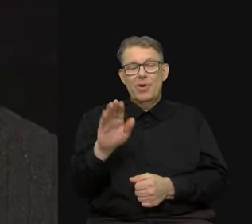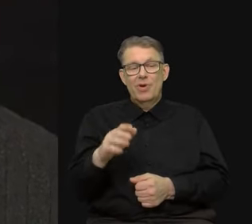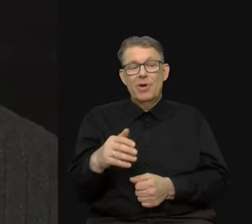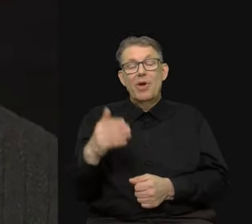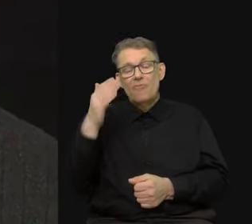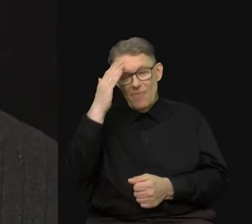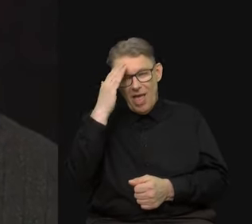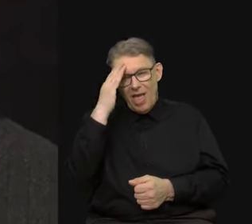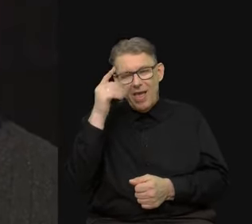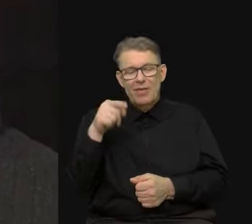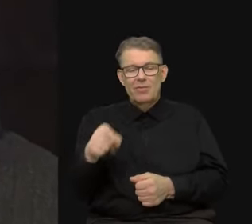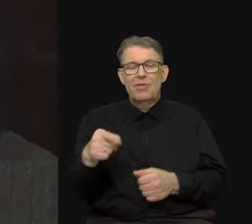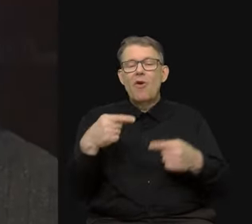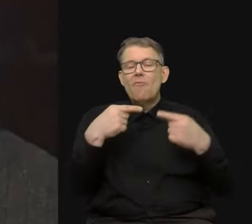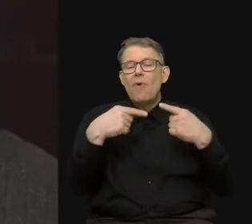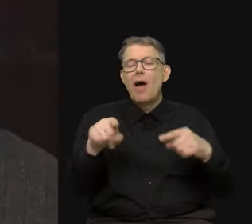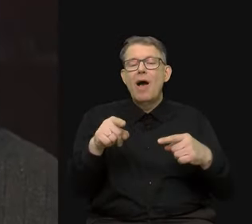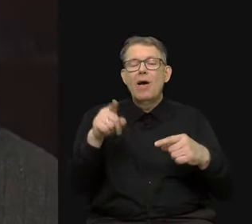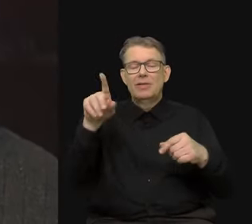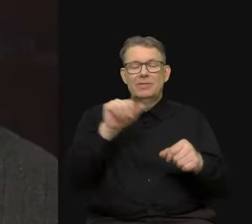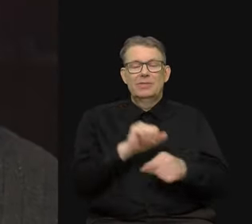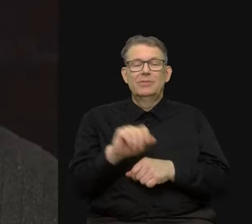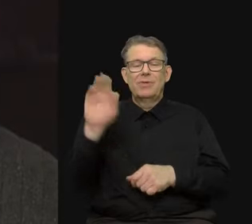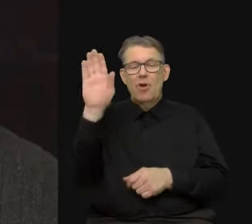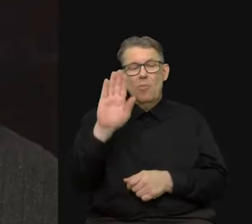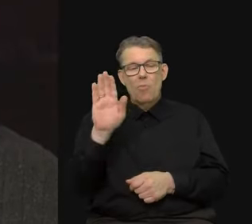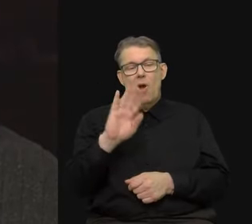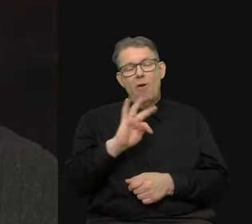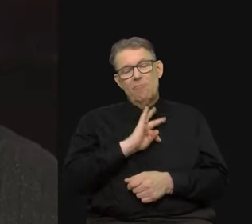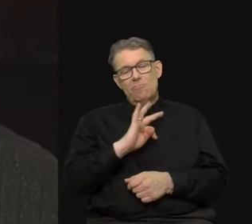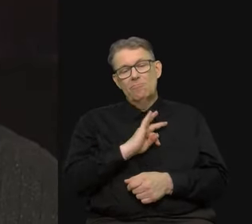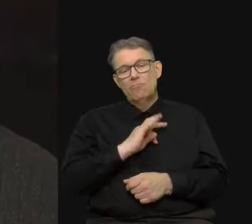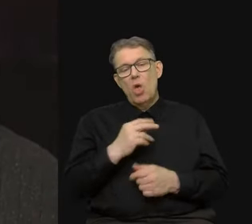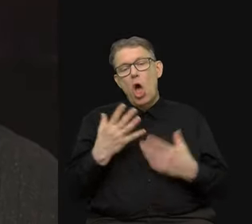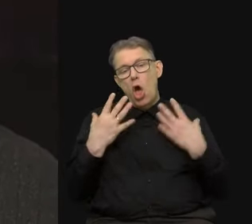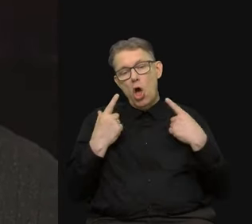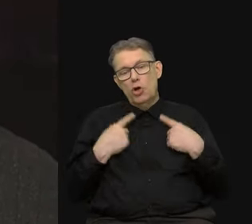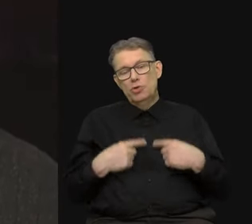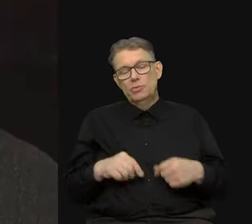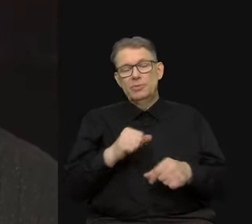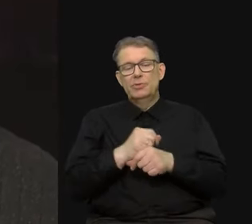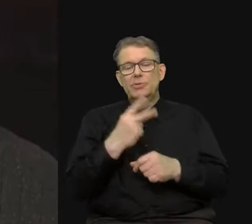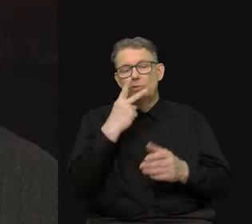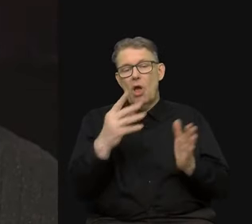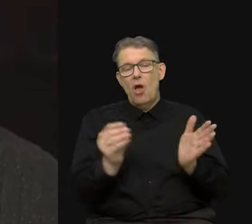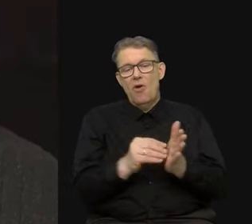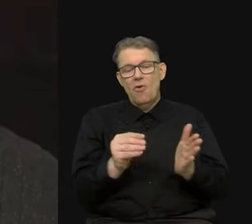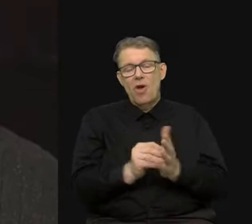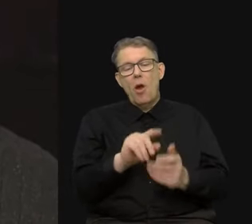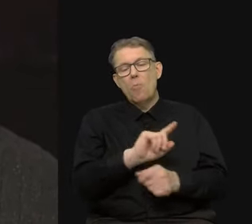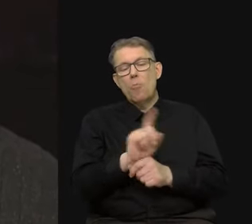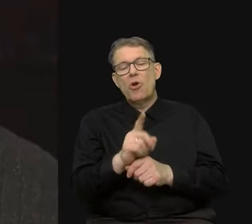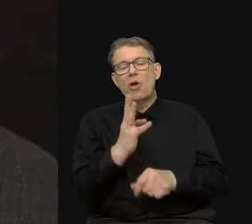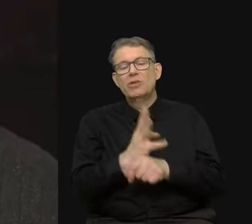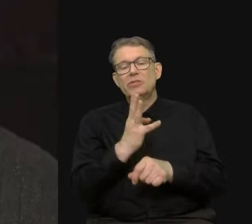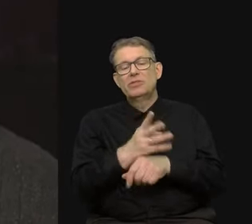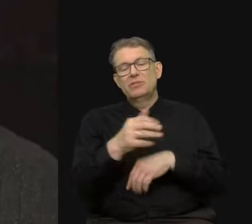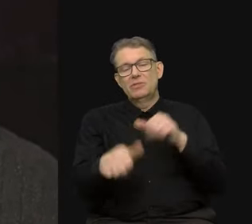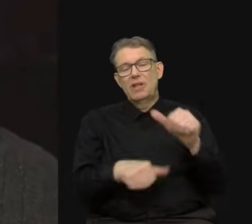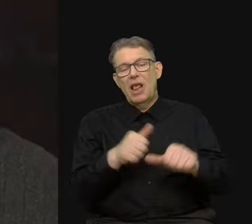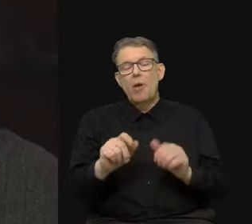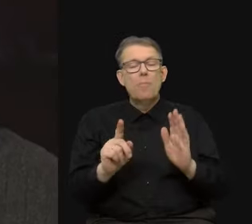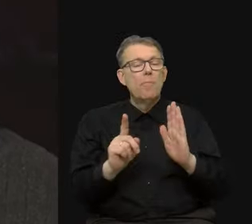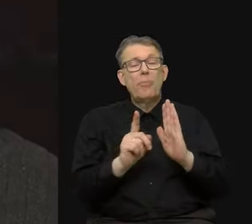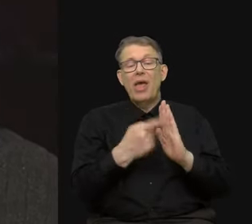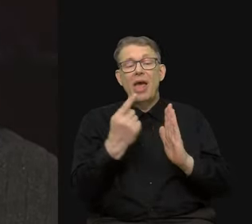Wiem, że to przesłanie pochodzi od Boga z moich osobistych doświadczeń, odkąd ponad 40 lat temu po raz